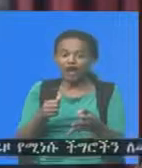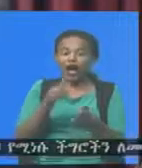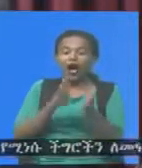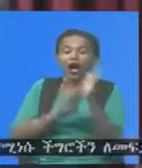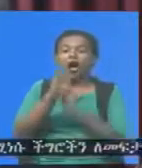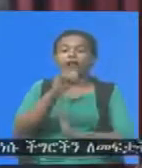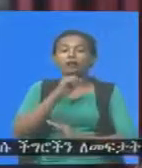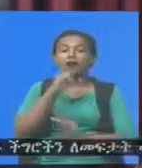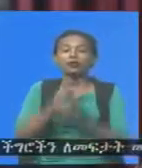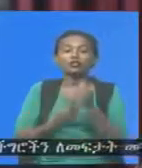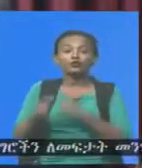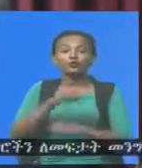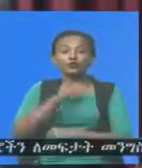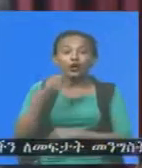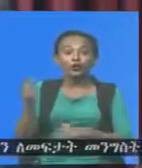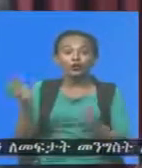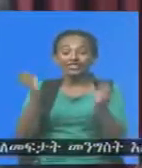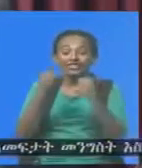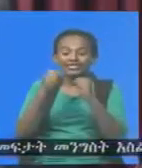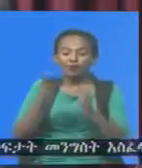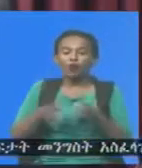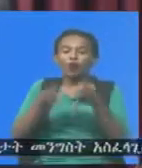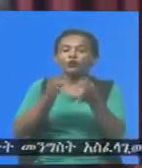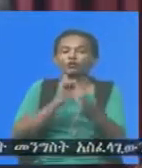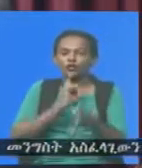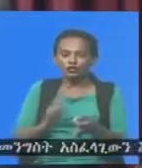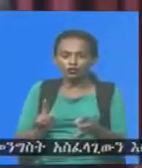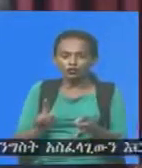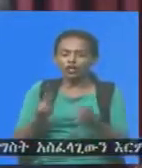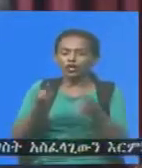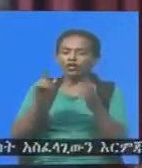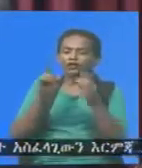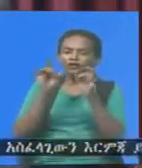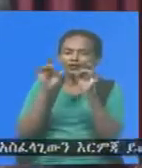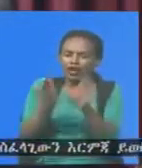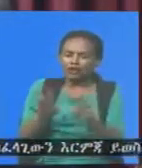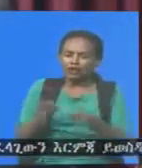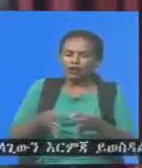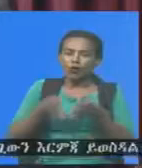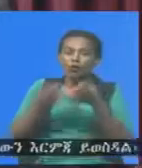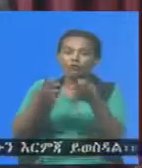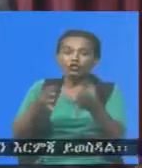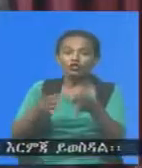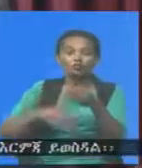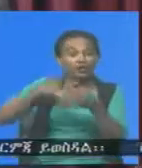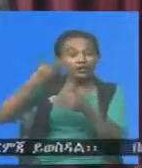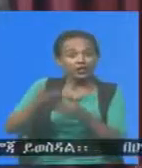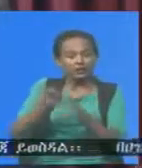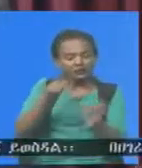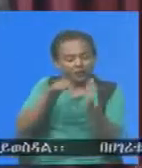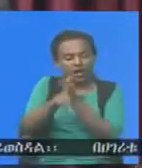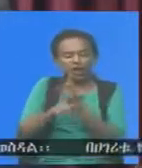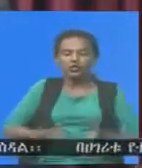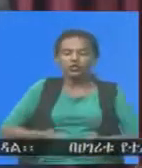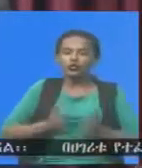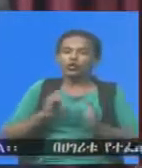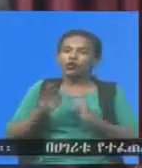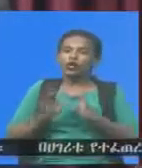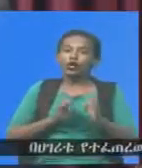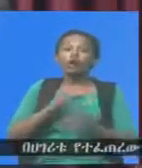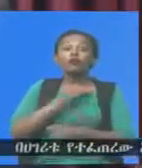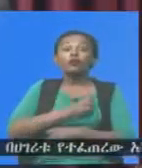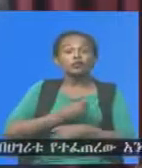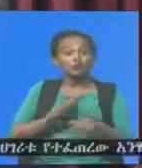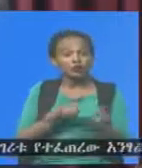አለማልማታችን ብቻ ሳይሆን ጸብ ማውረሳችን ጥላቻ ማውረሳችን ግን በቀጣይነት መጋደል እንዲኖር ያደርጋል። የሚያሳዝነው